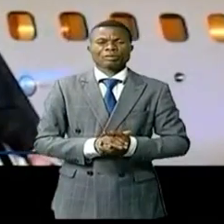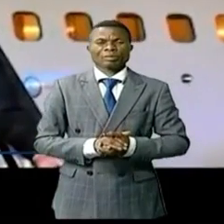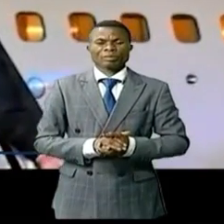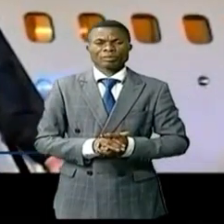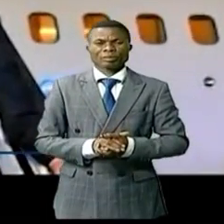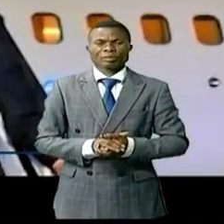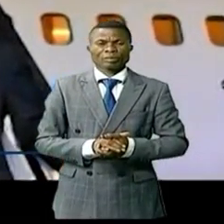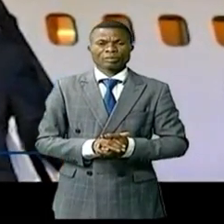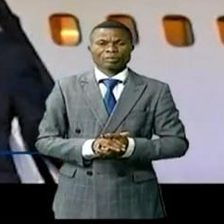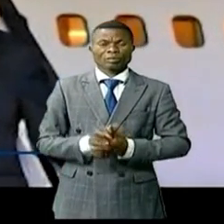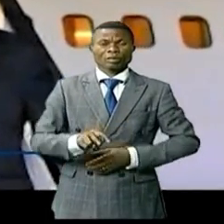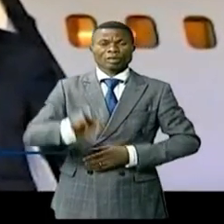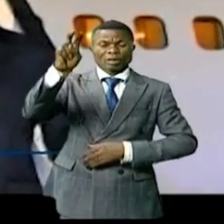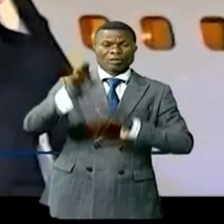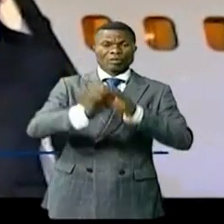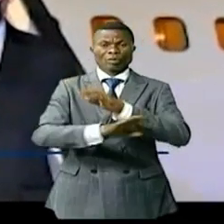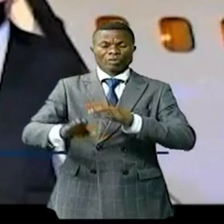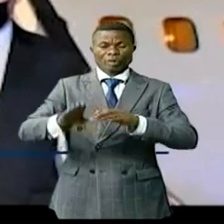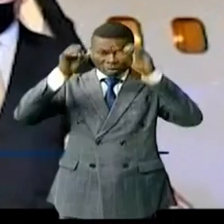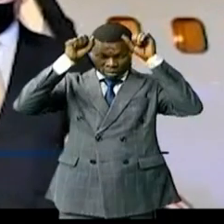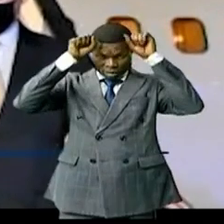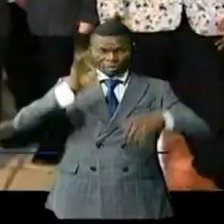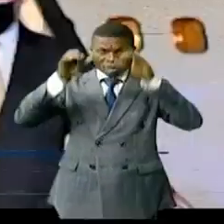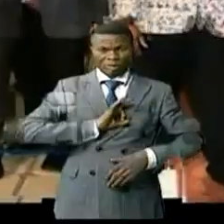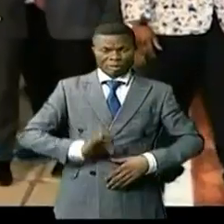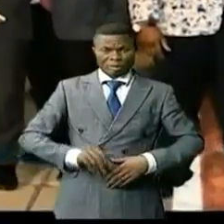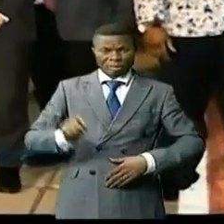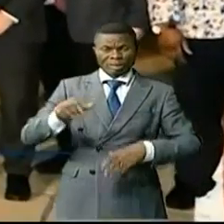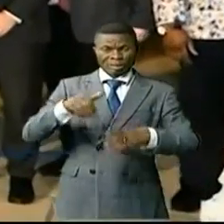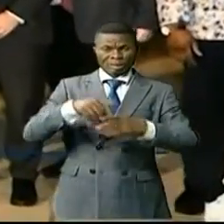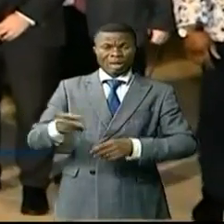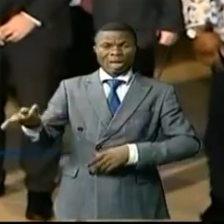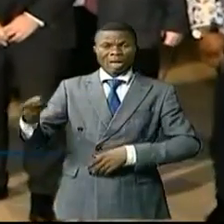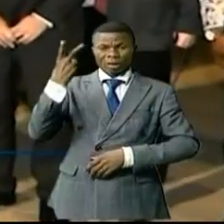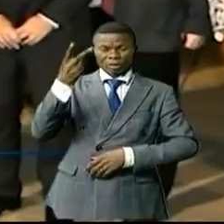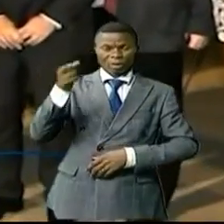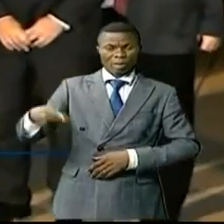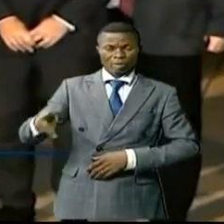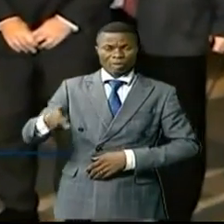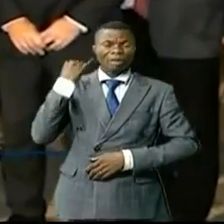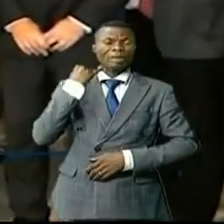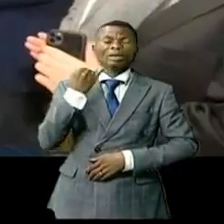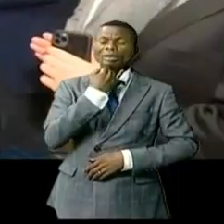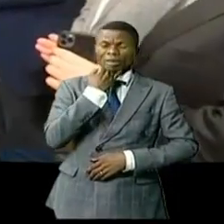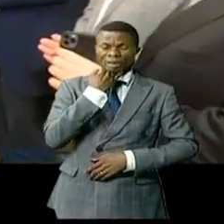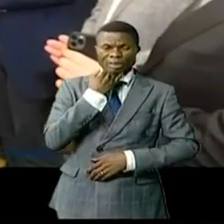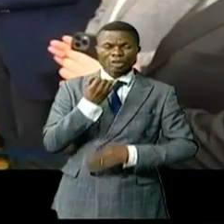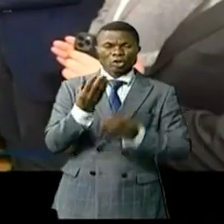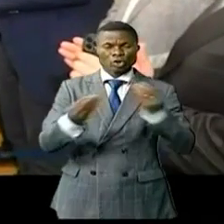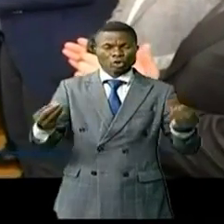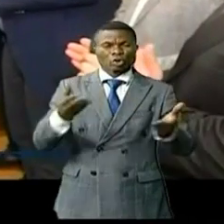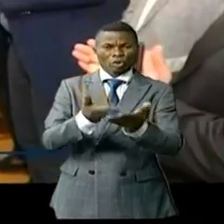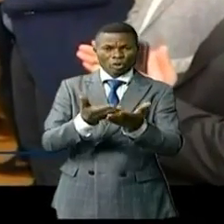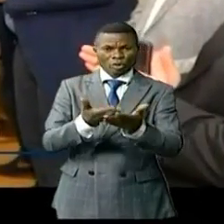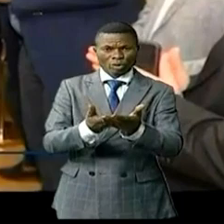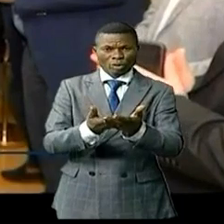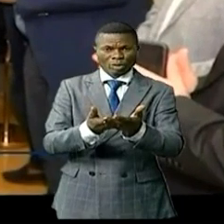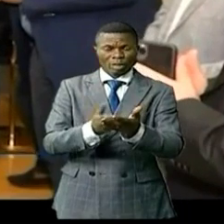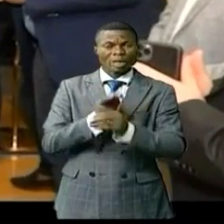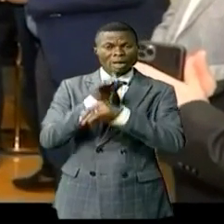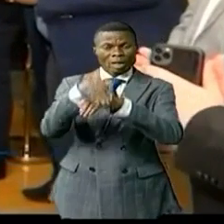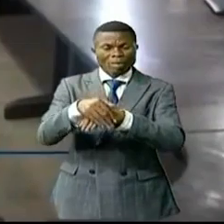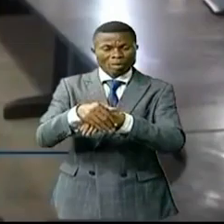Les derniers voyages du chef de l'État Félix Antoine Tshisekedi Tshilombo en Israël portent déjà ses fruits. Grâce à son